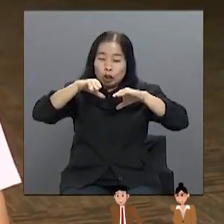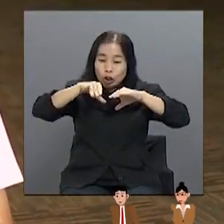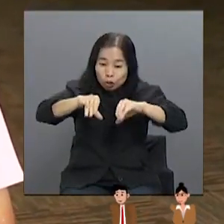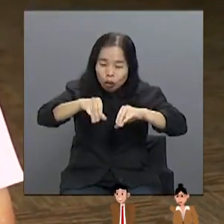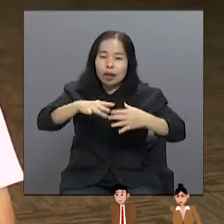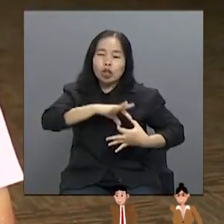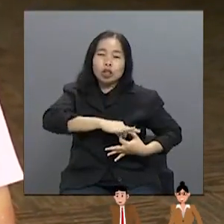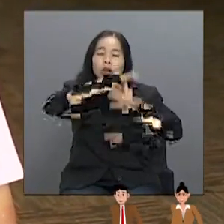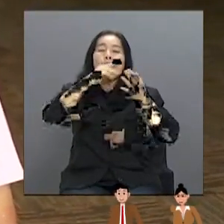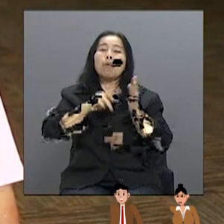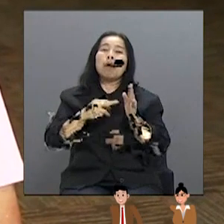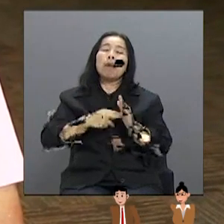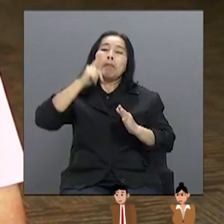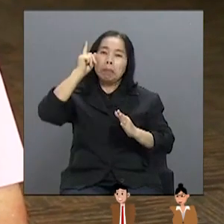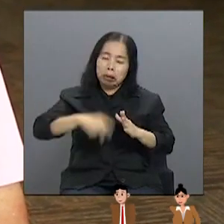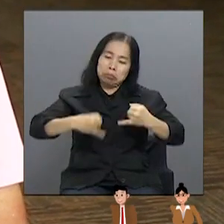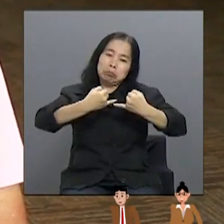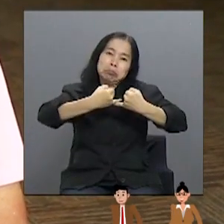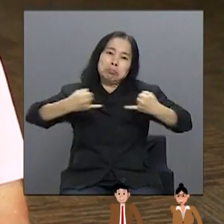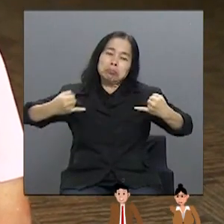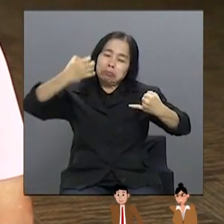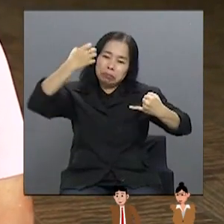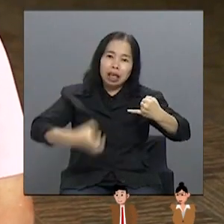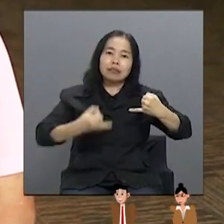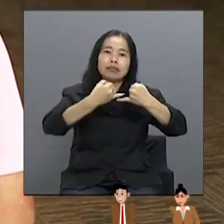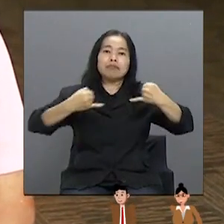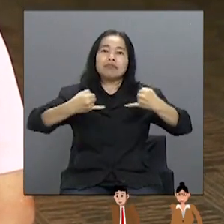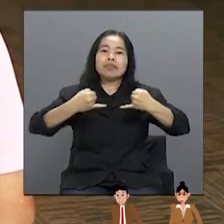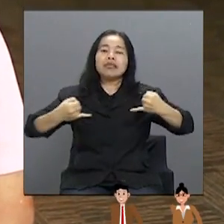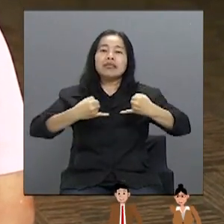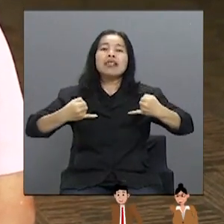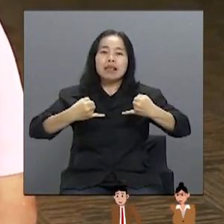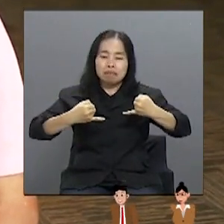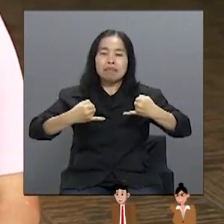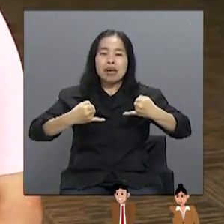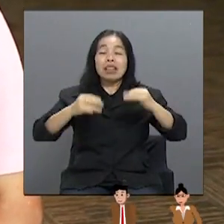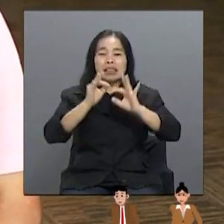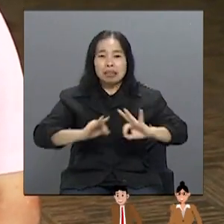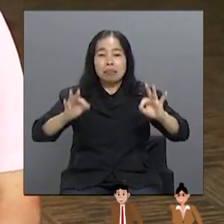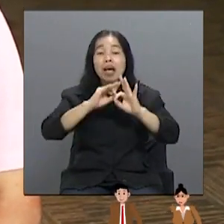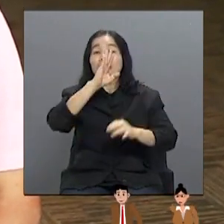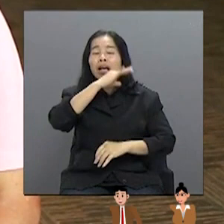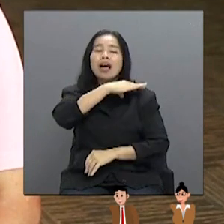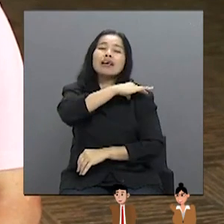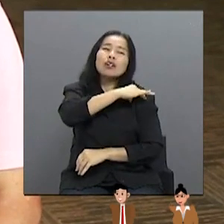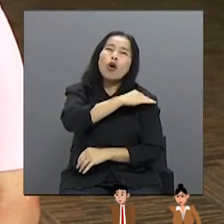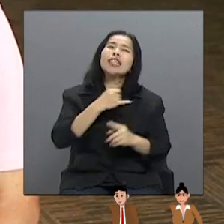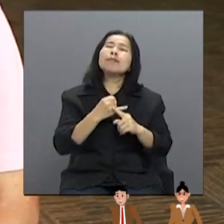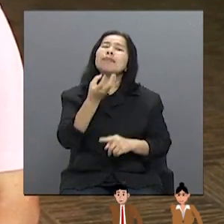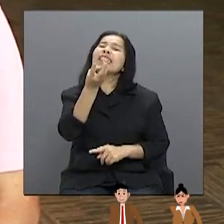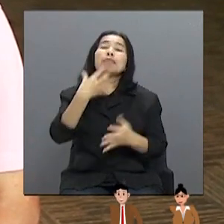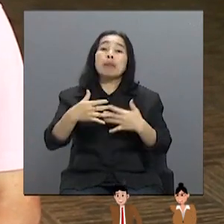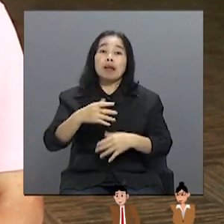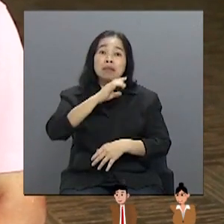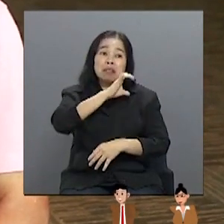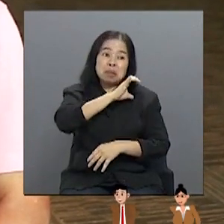เป็น trigger point นะคะซึ่ง2 อย่างนี้ความรุนแรงก็เรียงลำดับเลยคือถ้าจุดกดเจ็บธรรมดามันก็คือกล้ามเนื้อตึงนะ